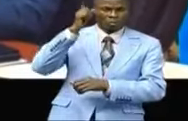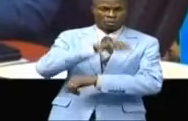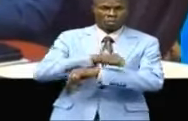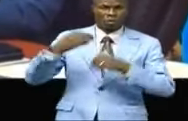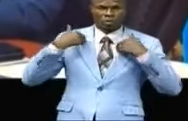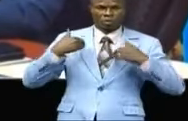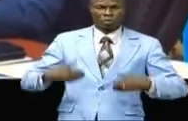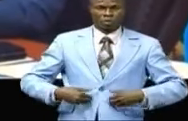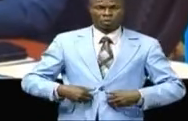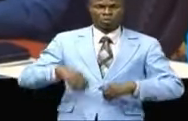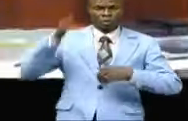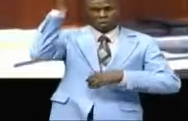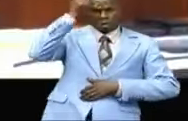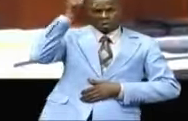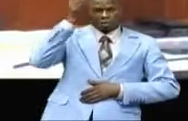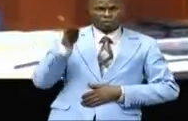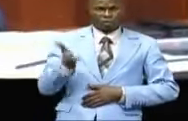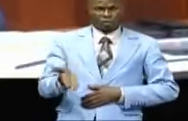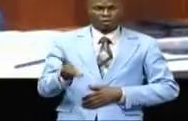sanitaire du continent.